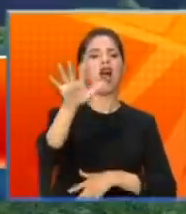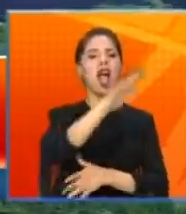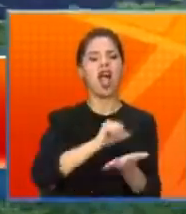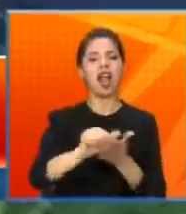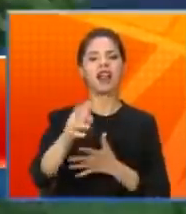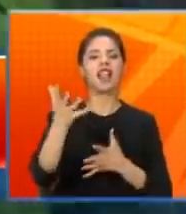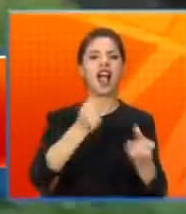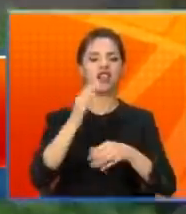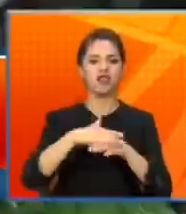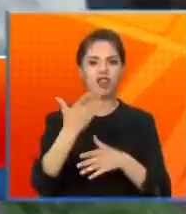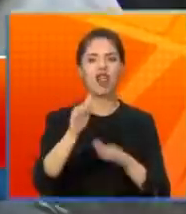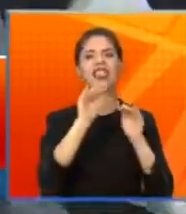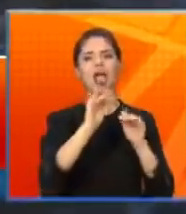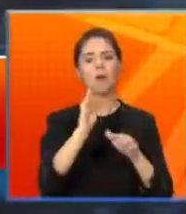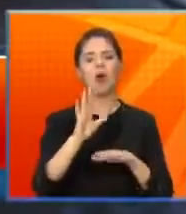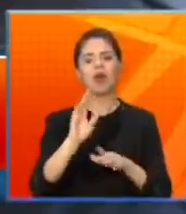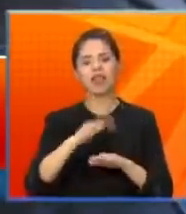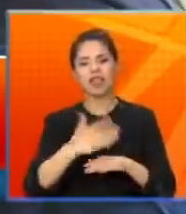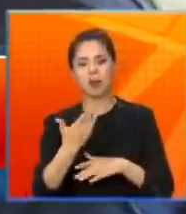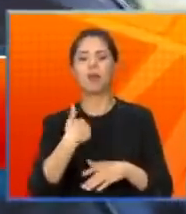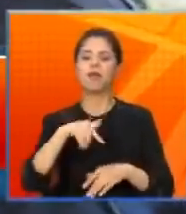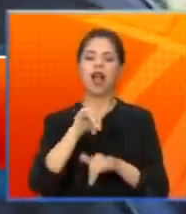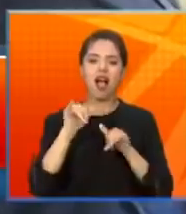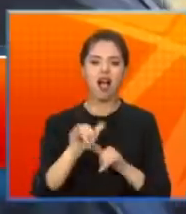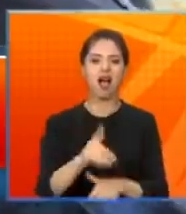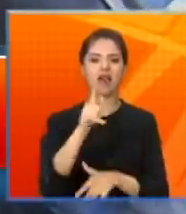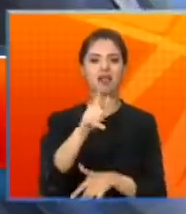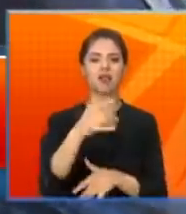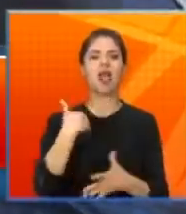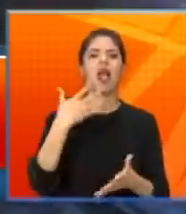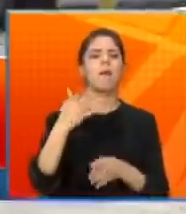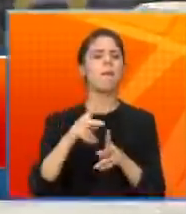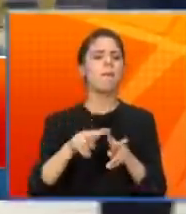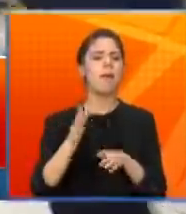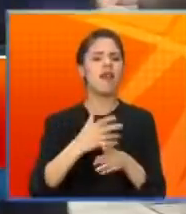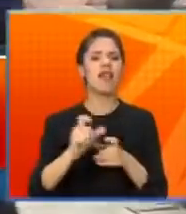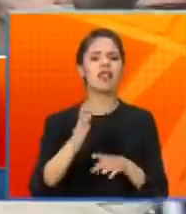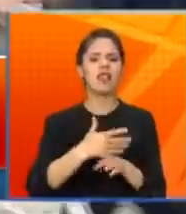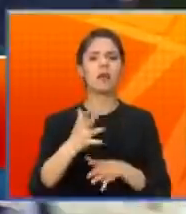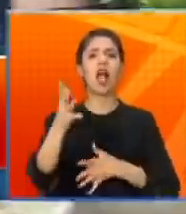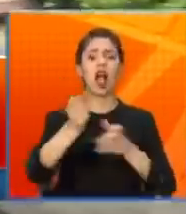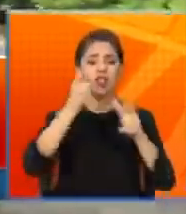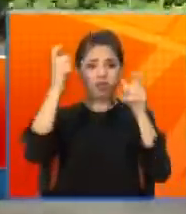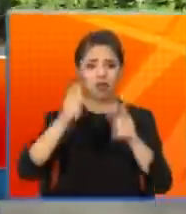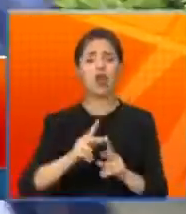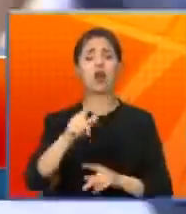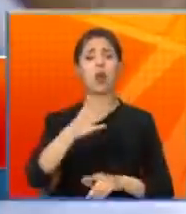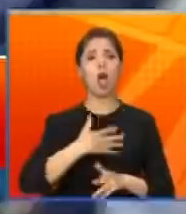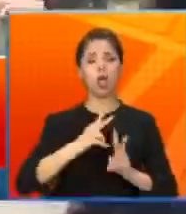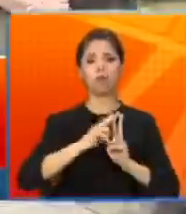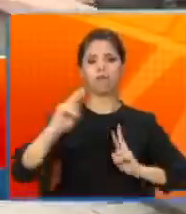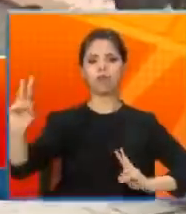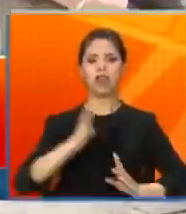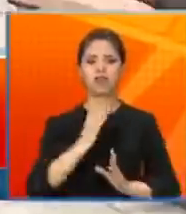yapıyor Eğer dastok yapıyor Biz öyle yapıyoruz meyve alacağız Şimdi ben de şudur budur alacağız marketlerin önlerinde uzun